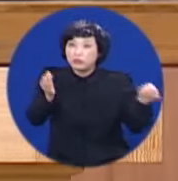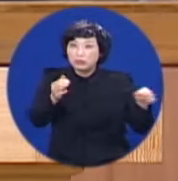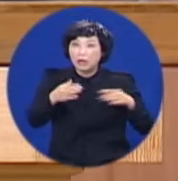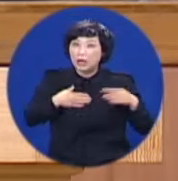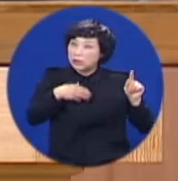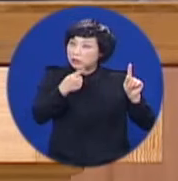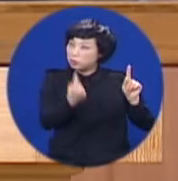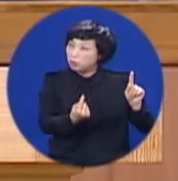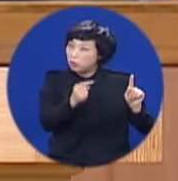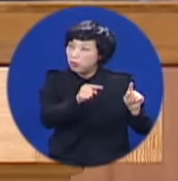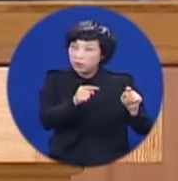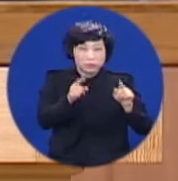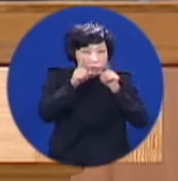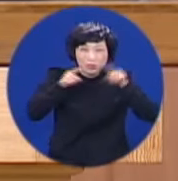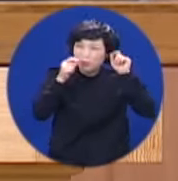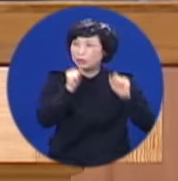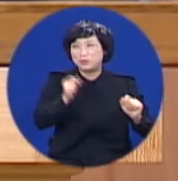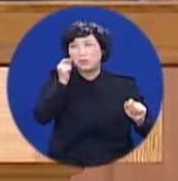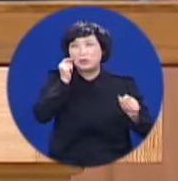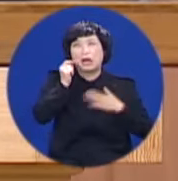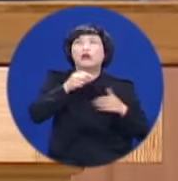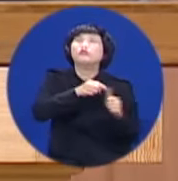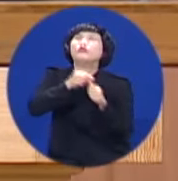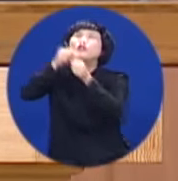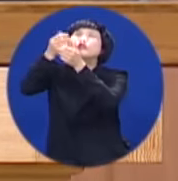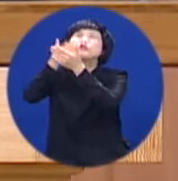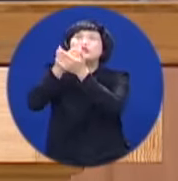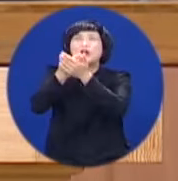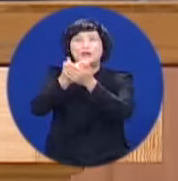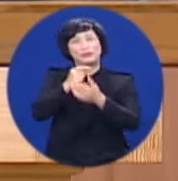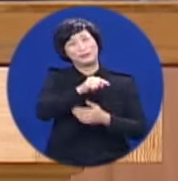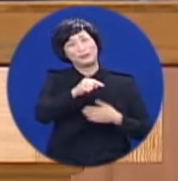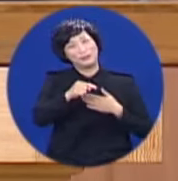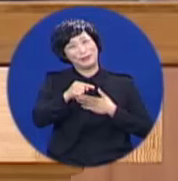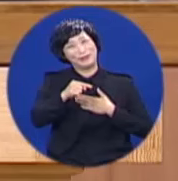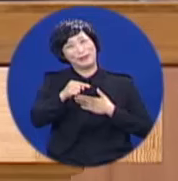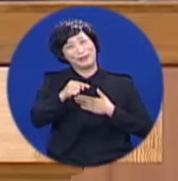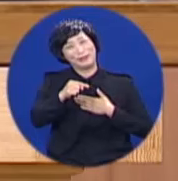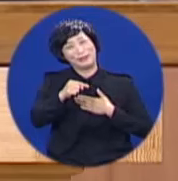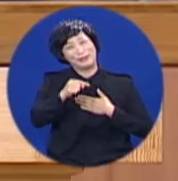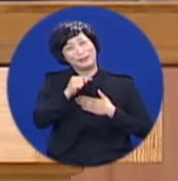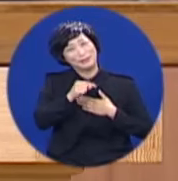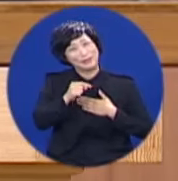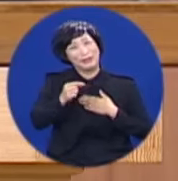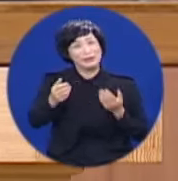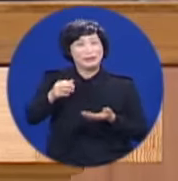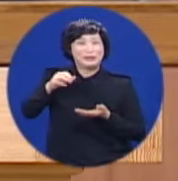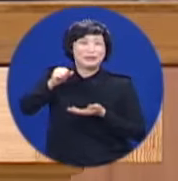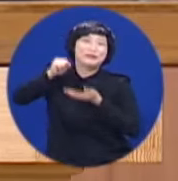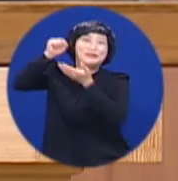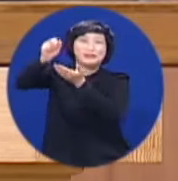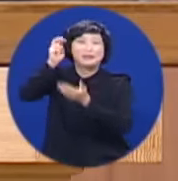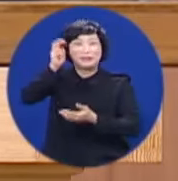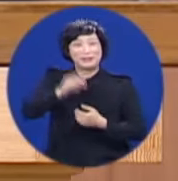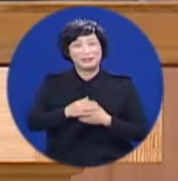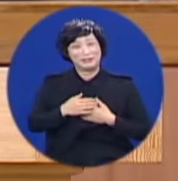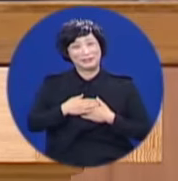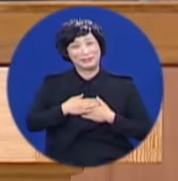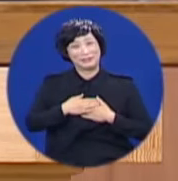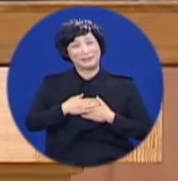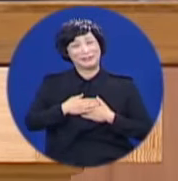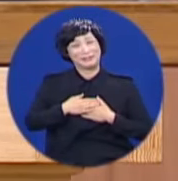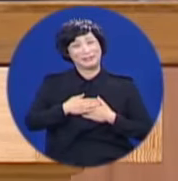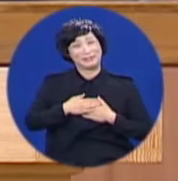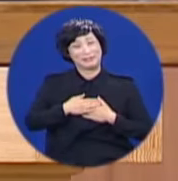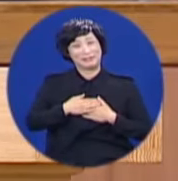1초의 지옥에서 나를 구원해 줄 수 있습니까 해서 나올 수 있다면 난 천조를 주고 나올